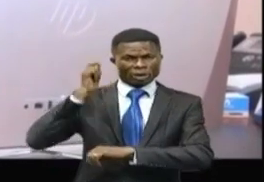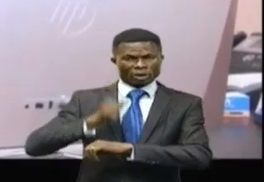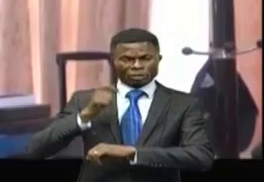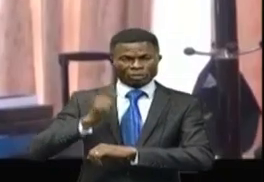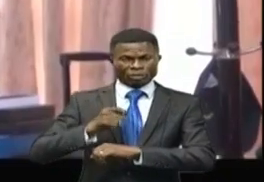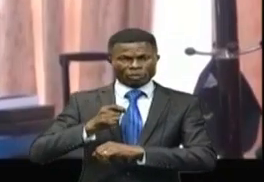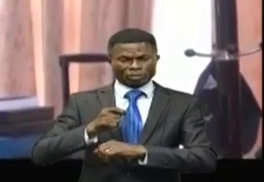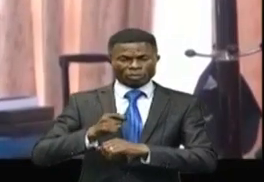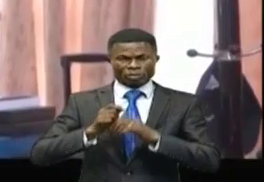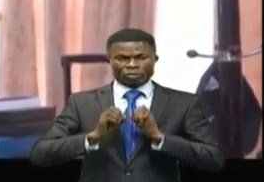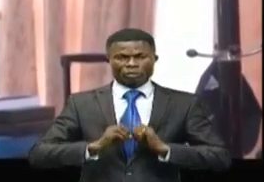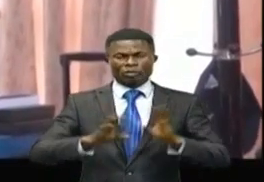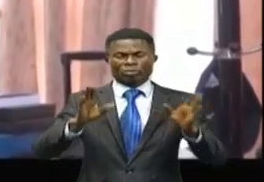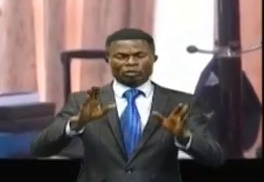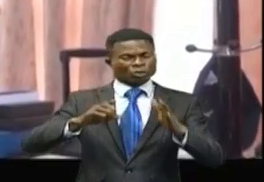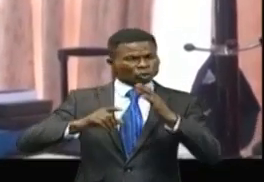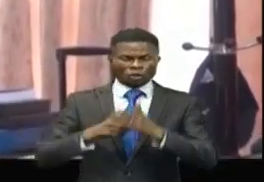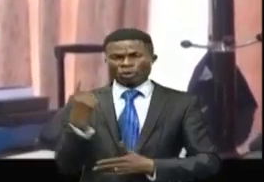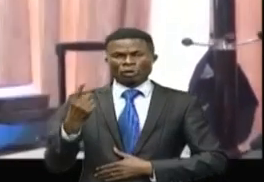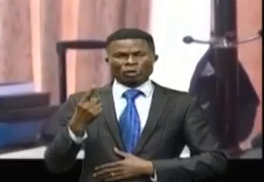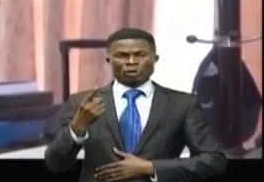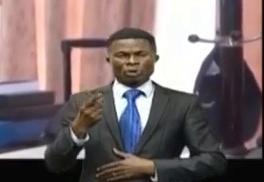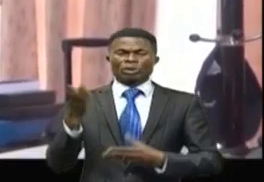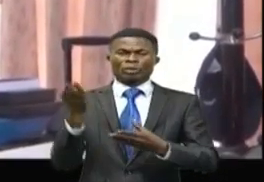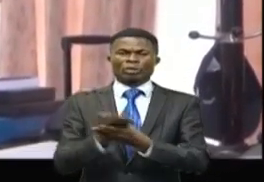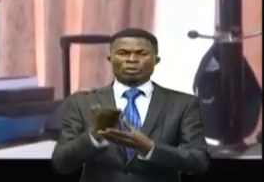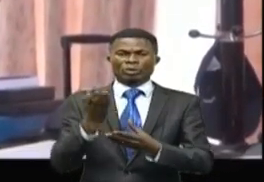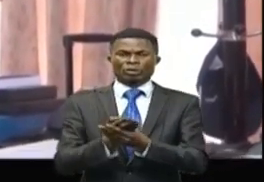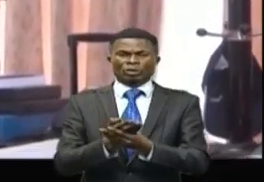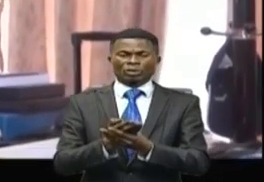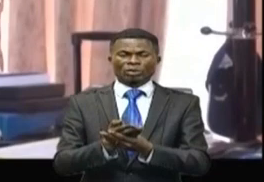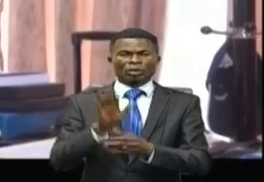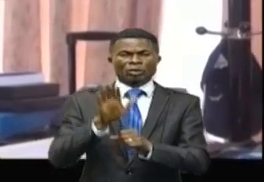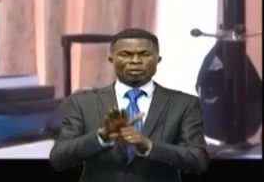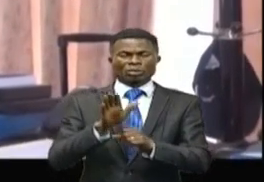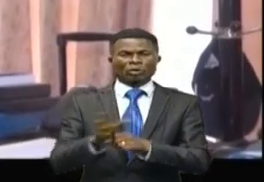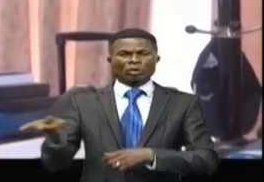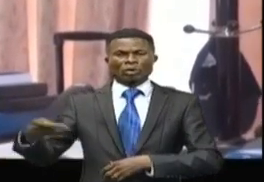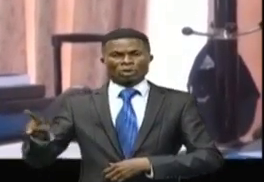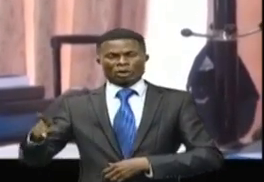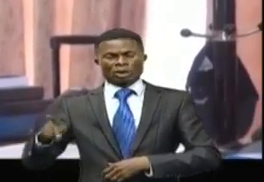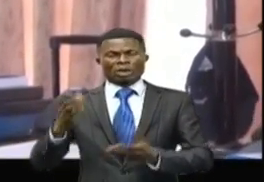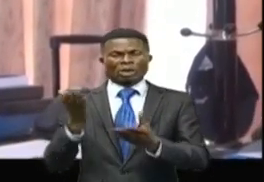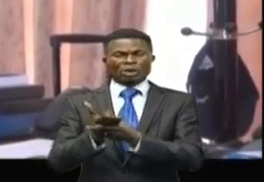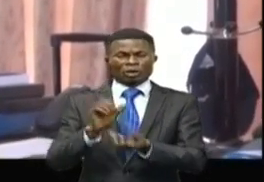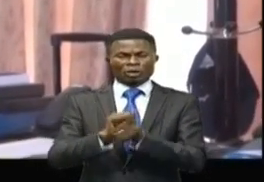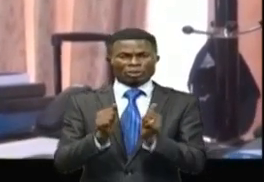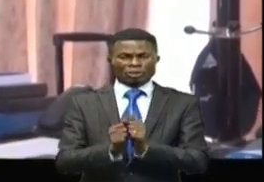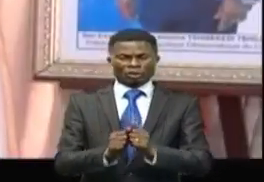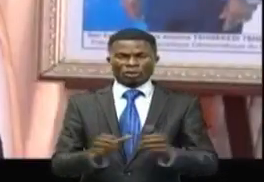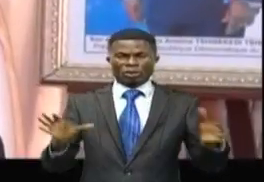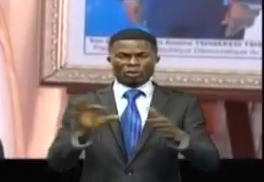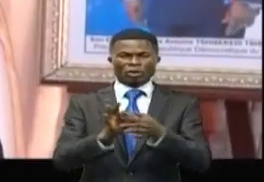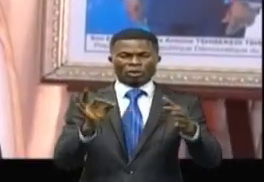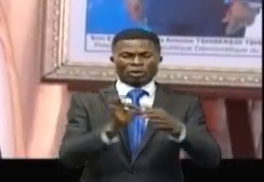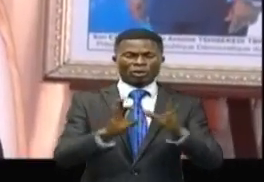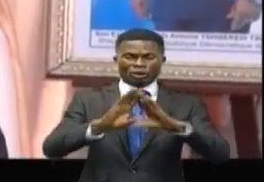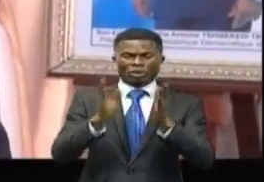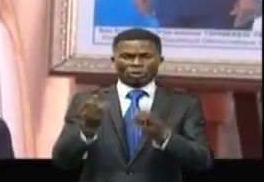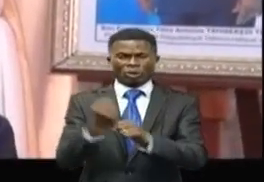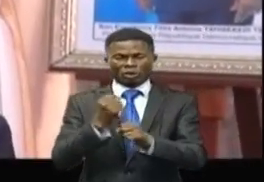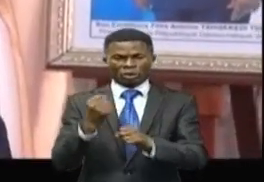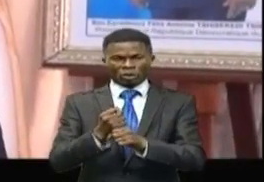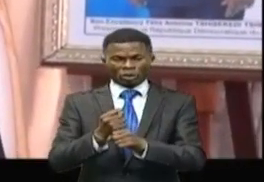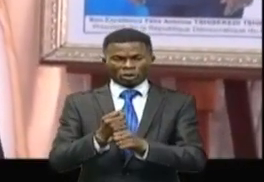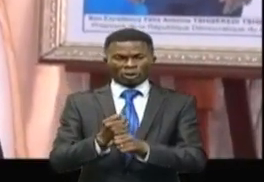synchronisation instantanée des dossiers entre les différentes provinces judiciaire l'interconnexion de tous les services générale 7 des